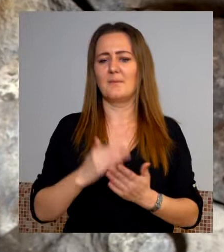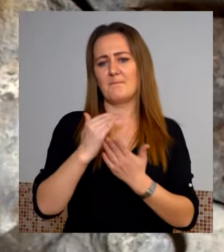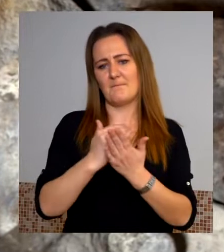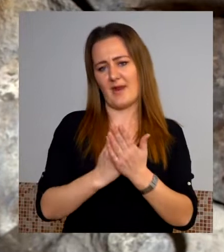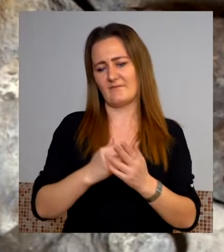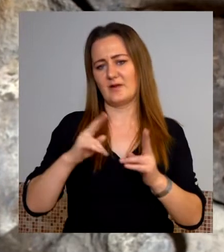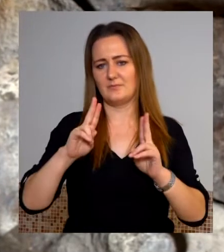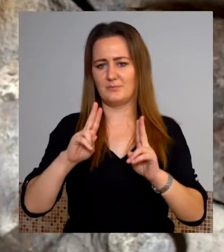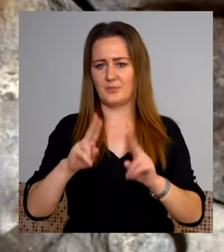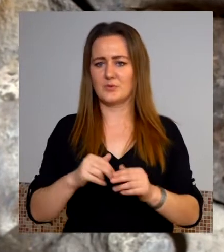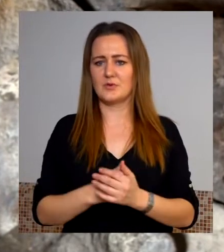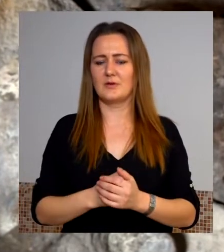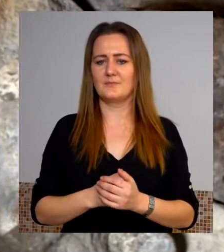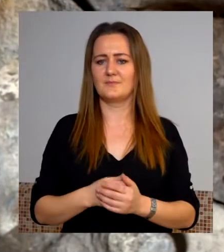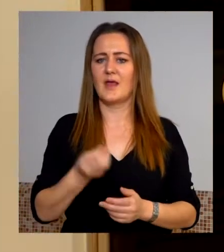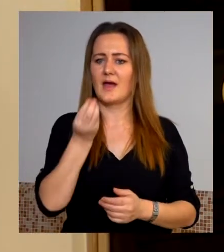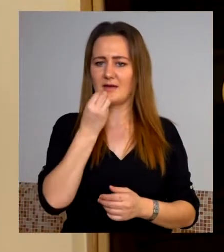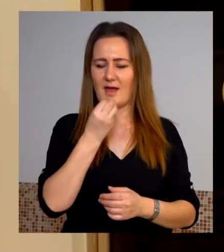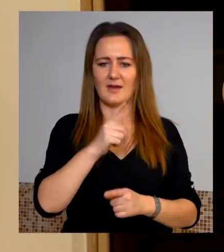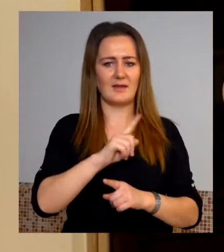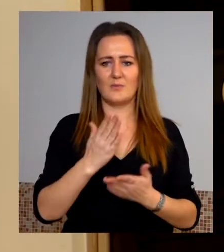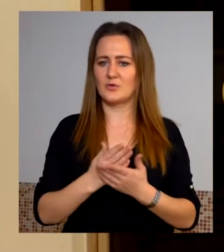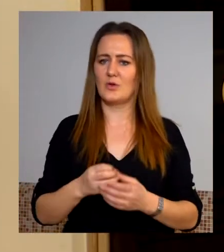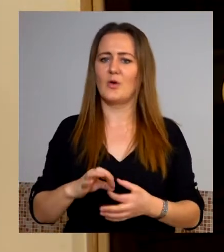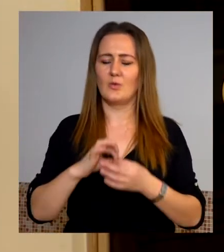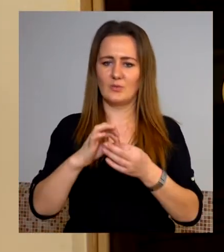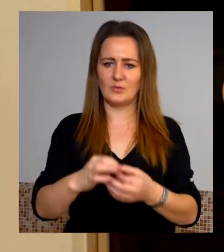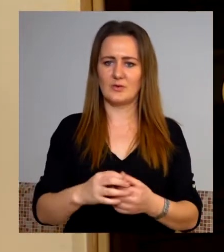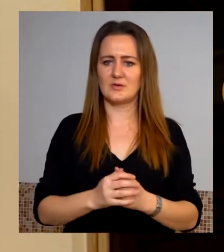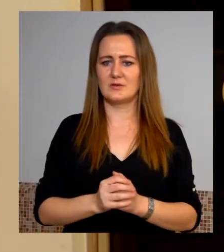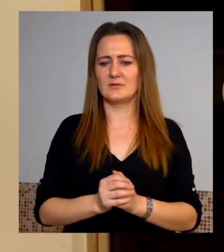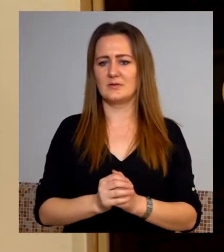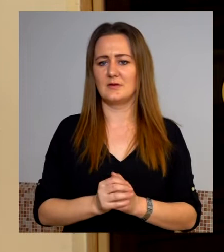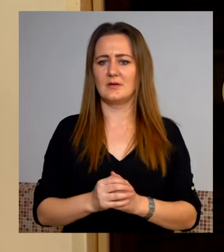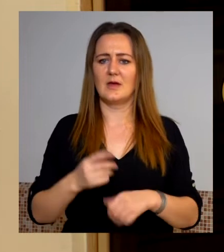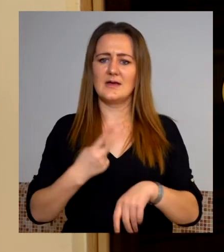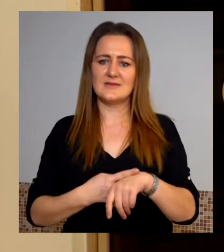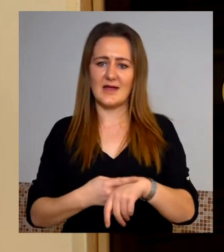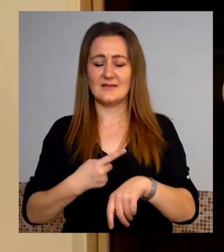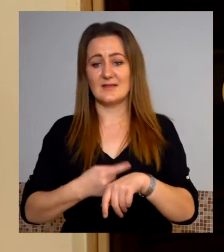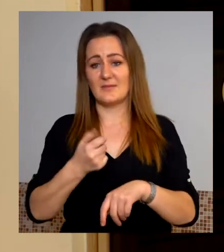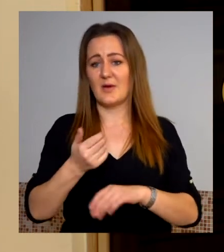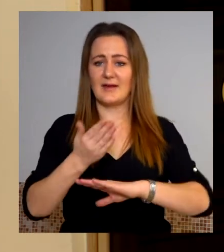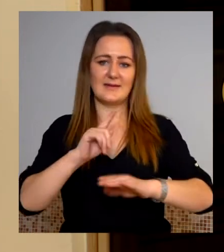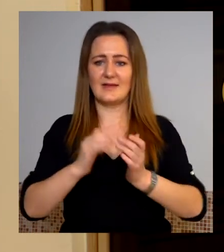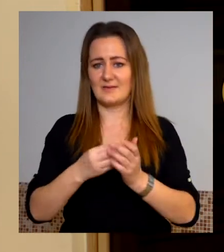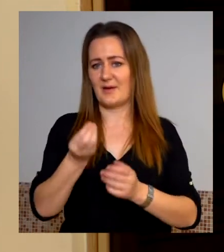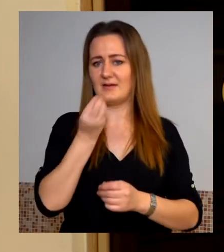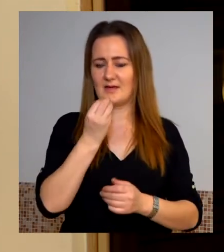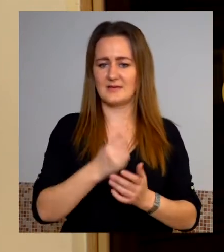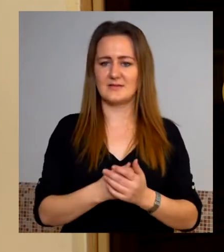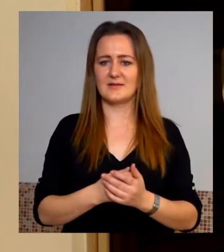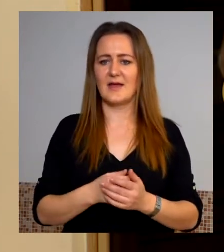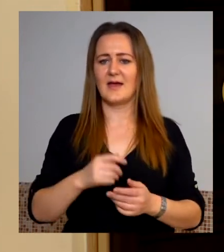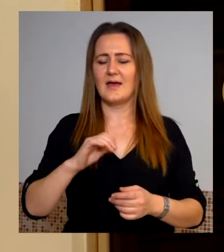određena pravila. Hrana ne biste trebali jesti barem sat, sat i pol prije dolaska u saunu, zato što vam